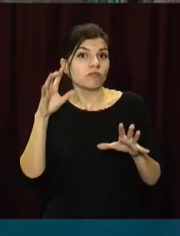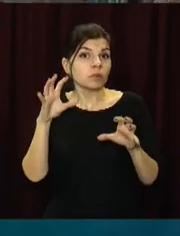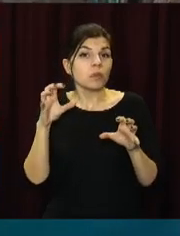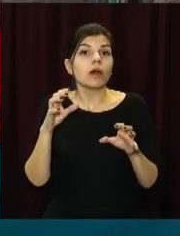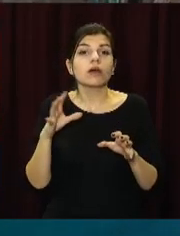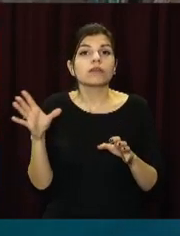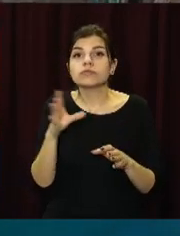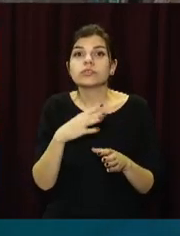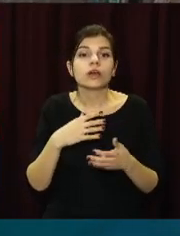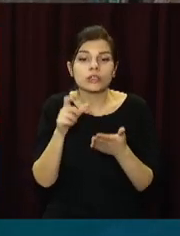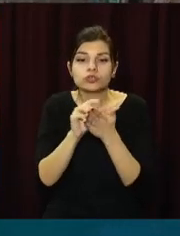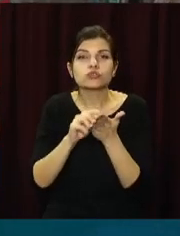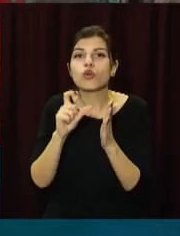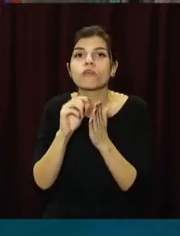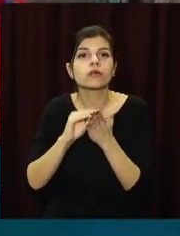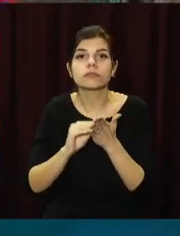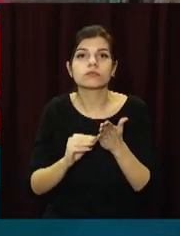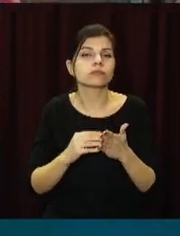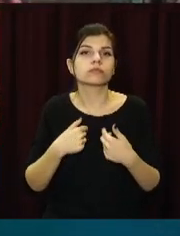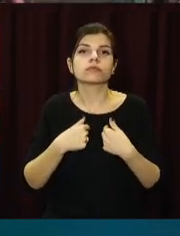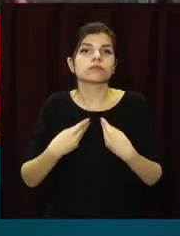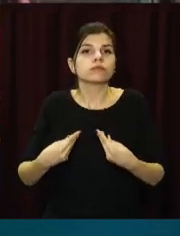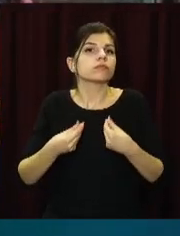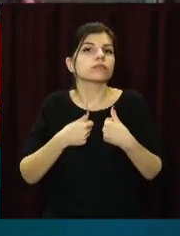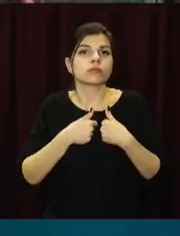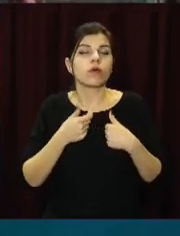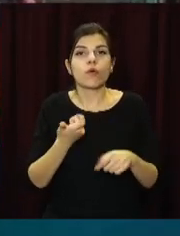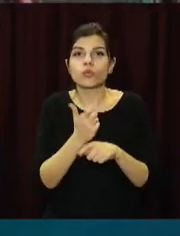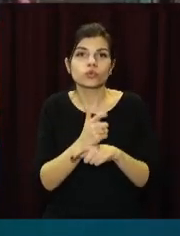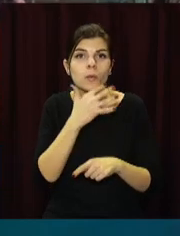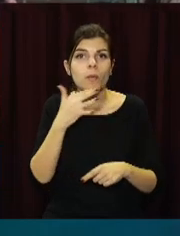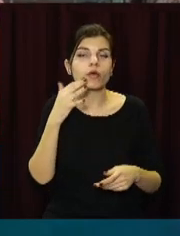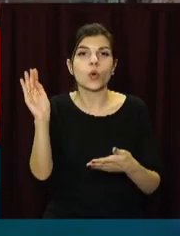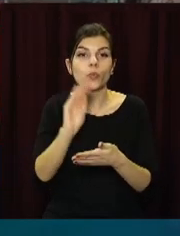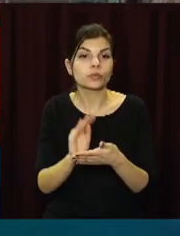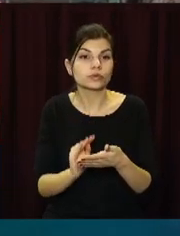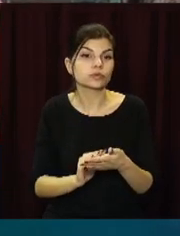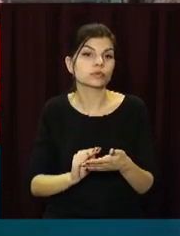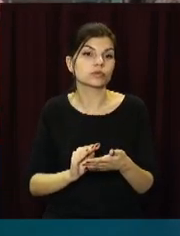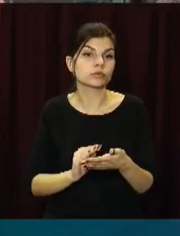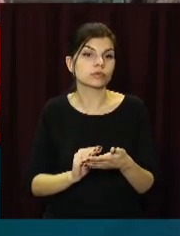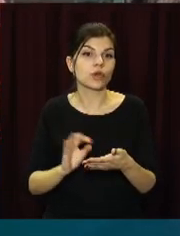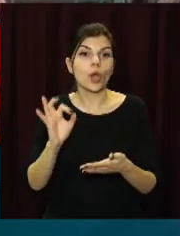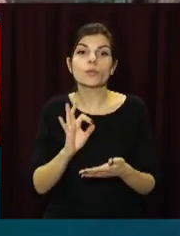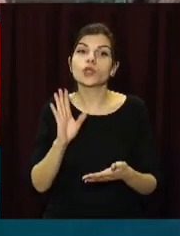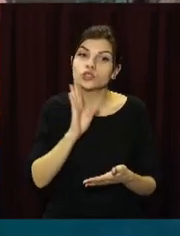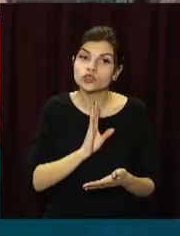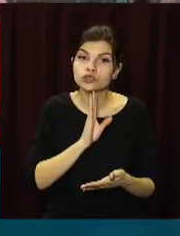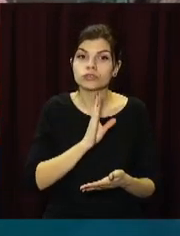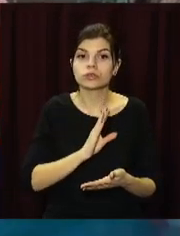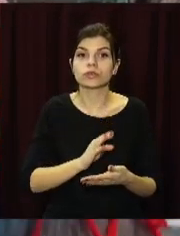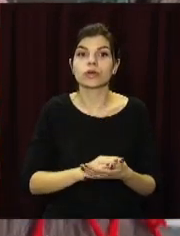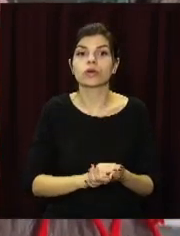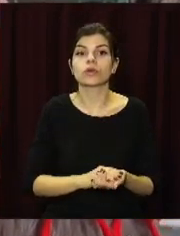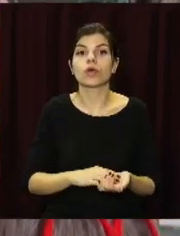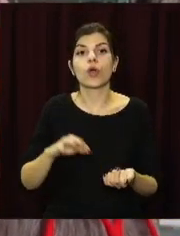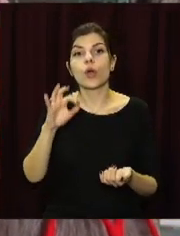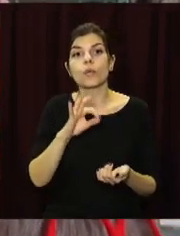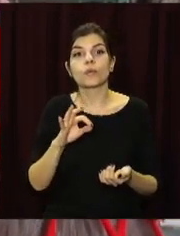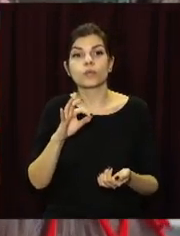всі слова, які написані Тарасом Шевченком. Він багато описував про жінку, про